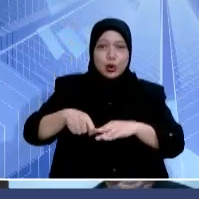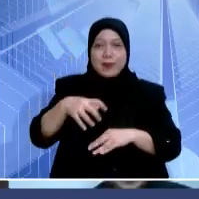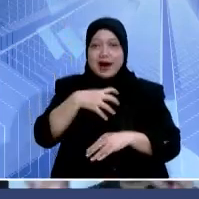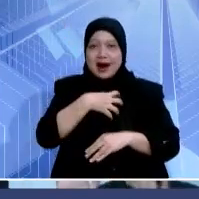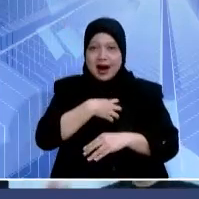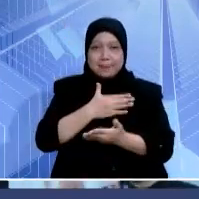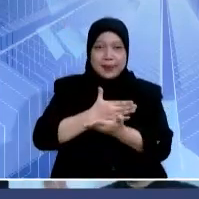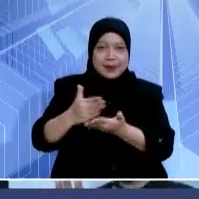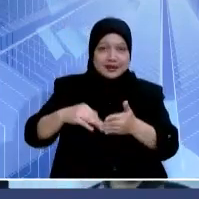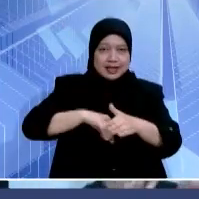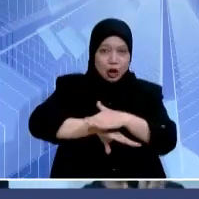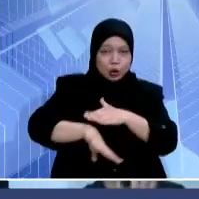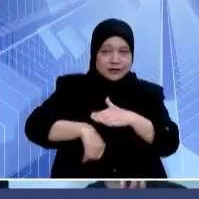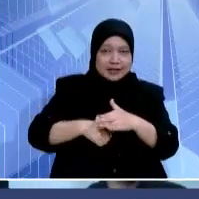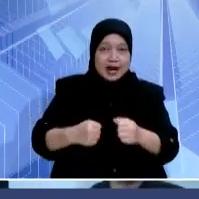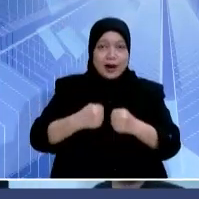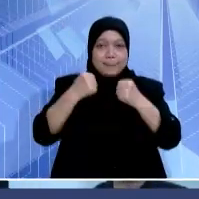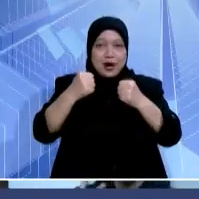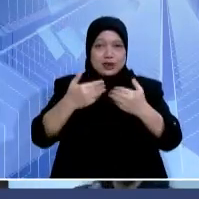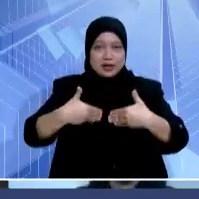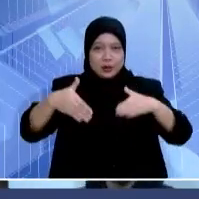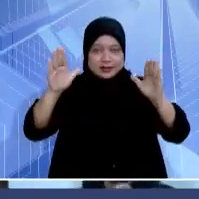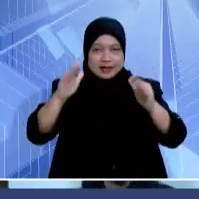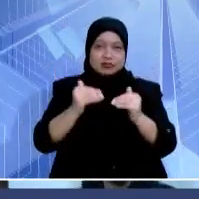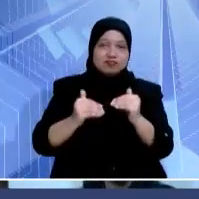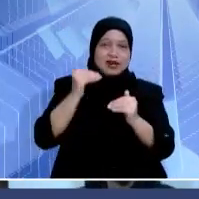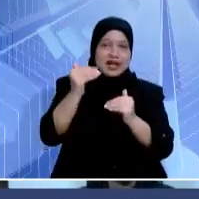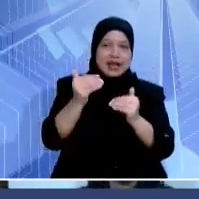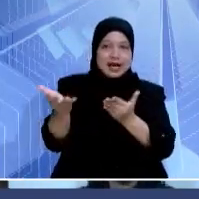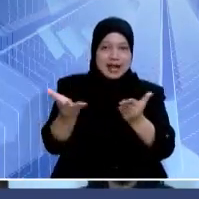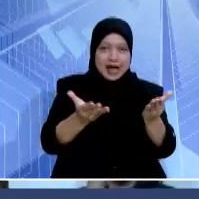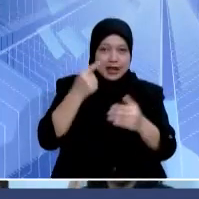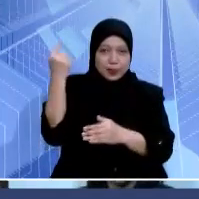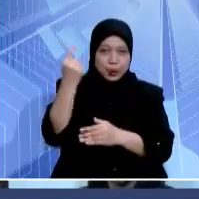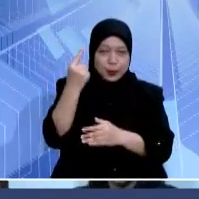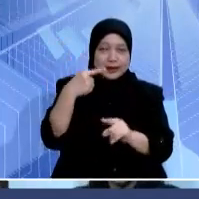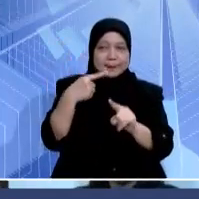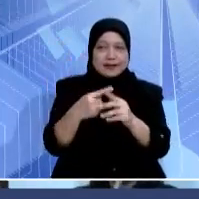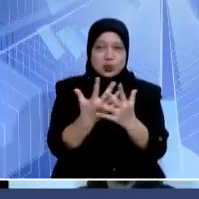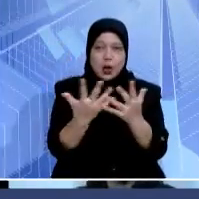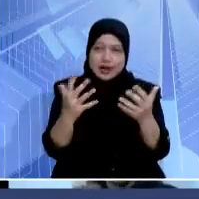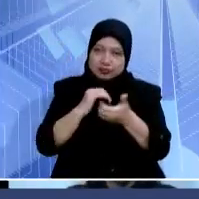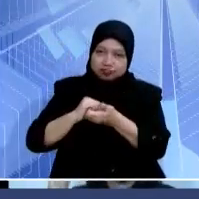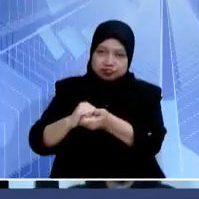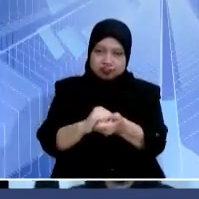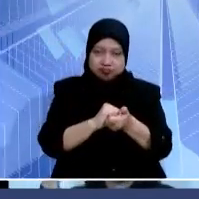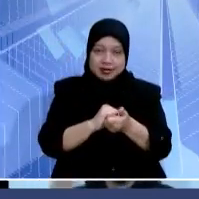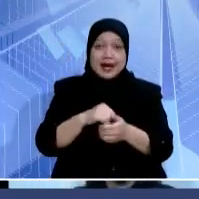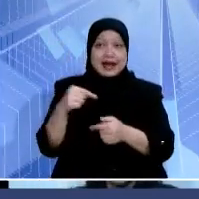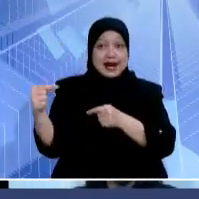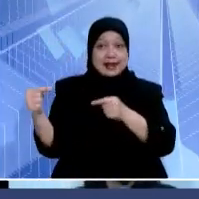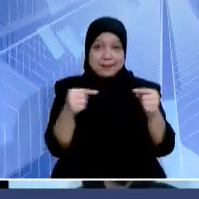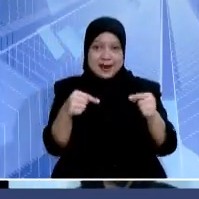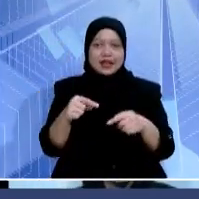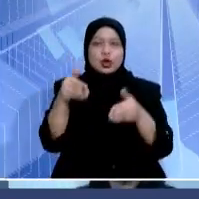korupsi, penguatan demokrasi, peningkatan pelayanan publik, dan kerukunan warga. Debat yang diperuntukkan khusus bagi